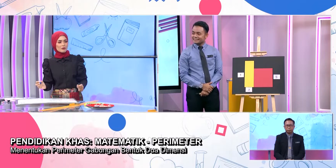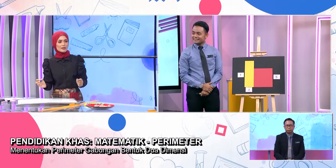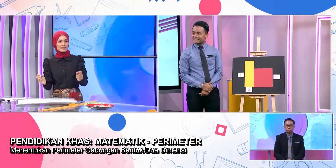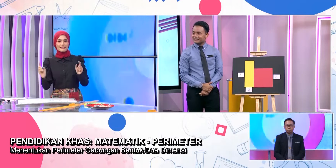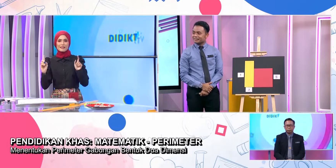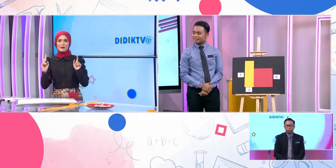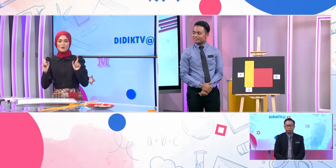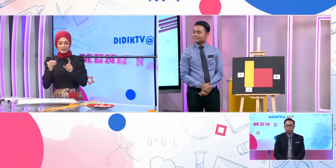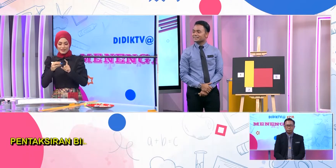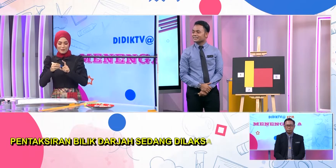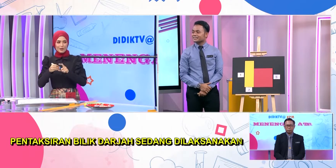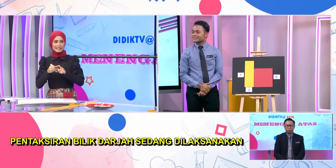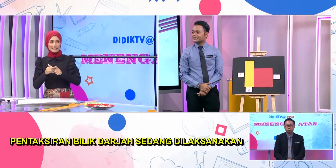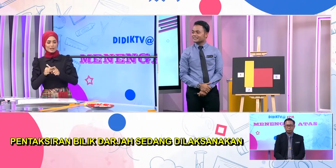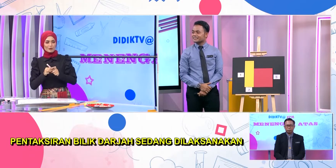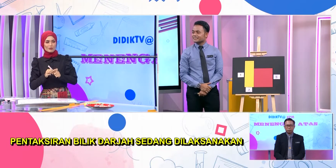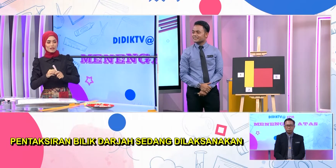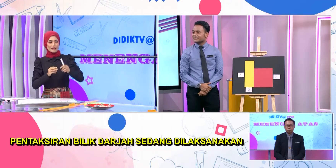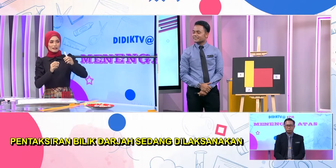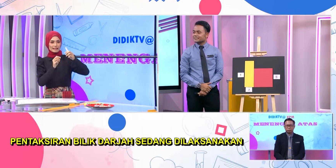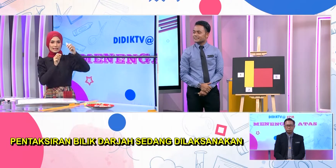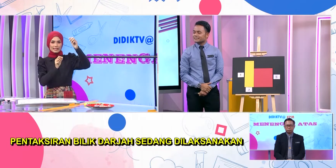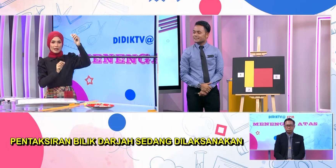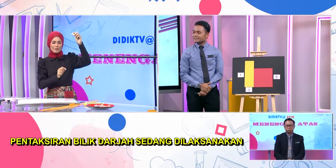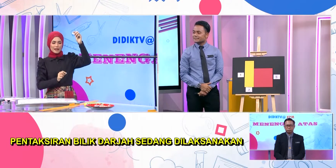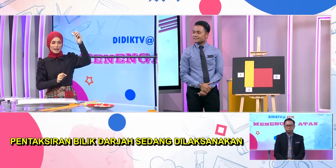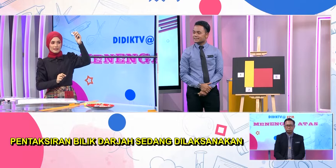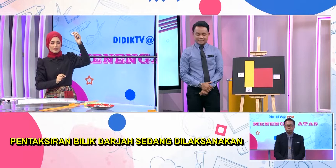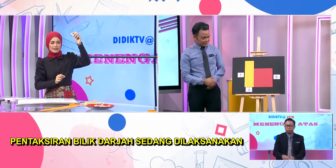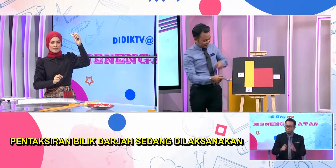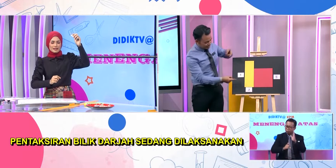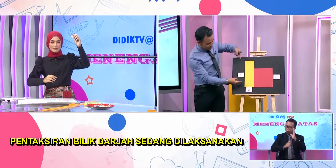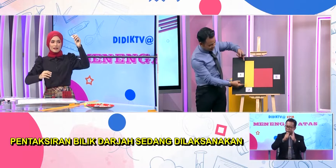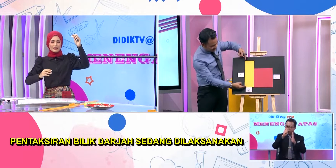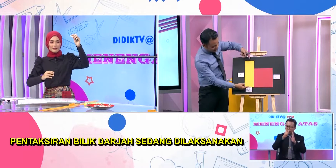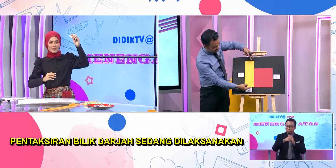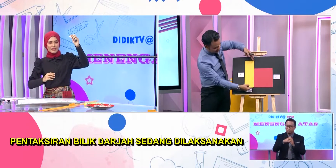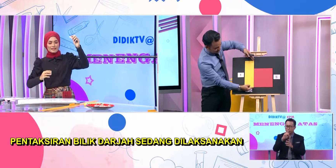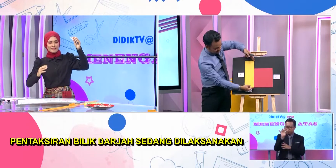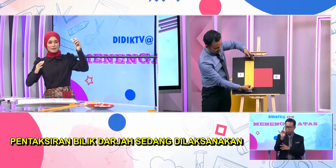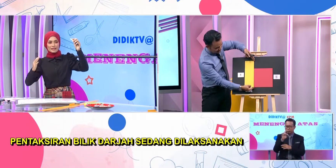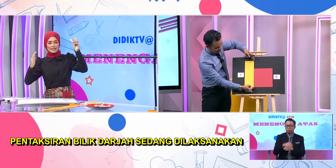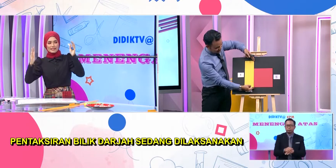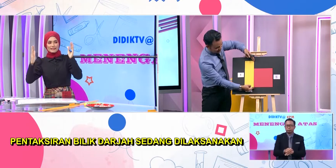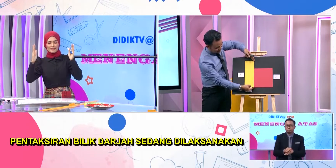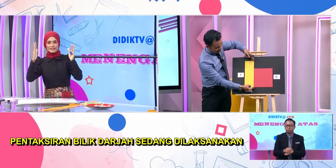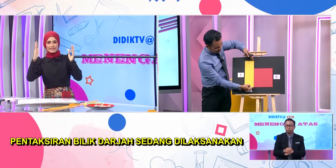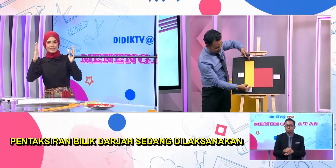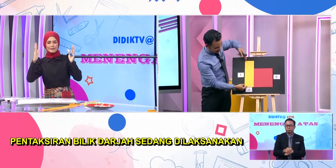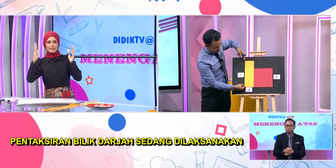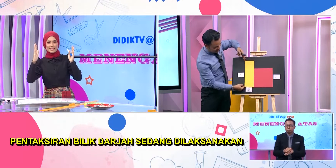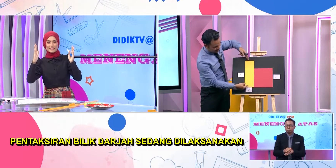Oke saya tahu mulai tak cekgu a tinggi 888 di sebelahnya kan ada